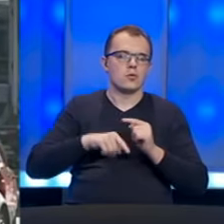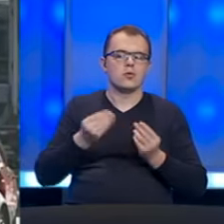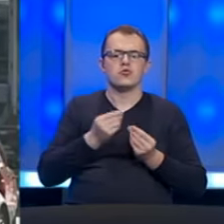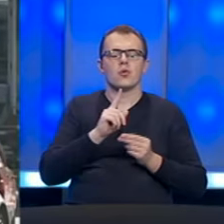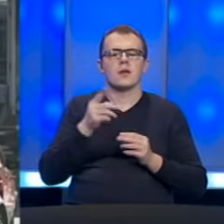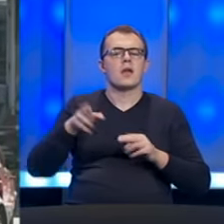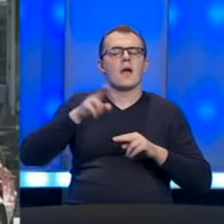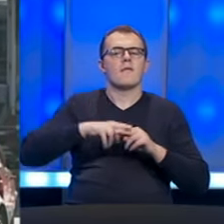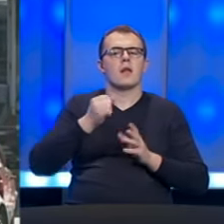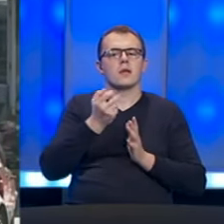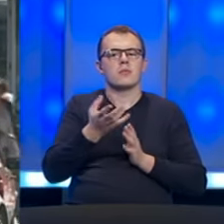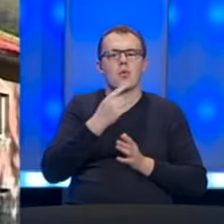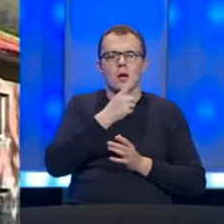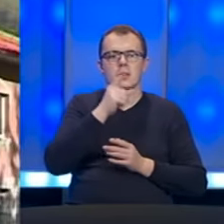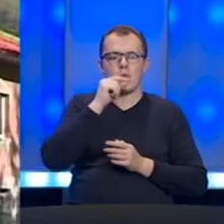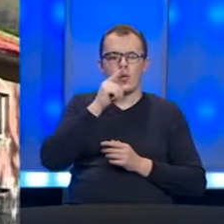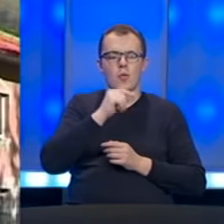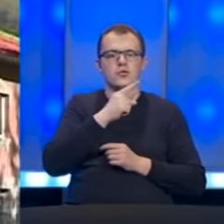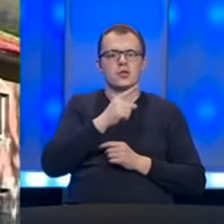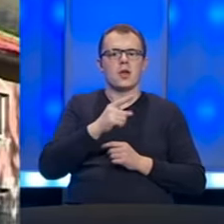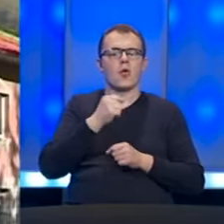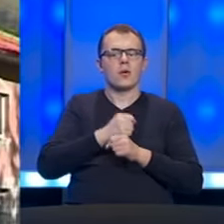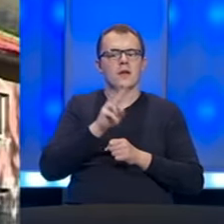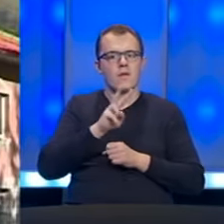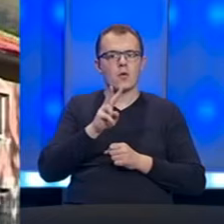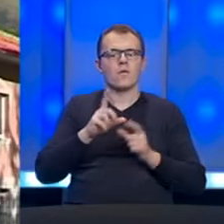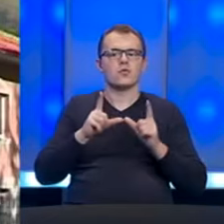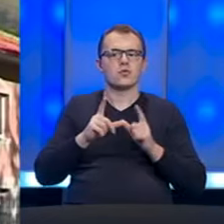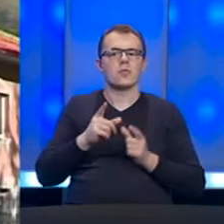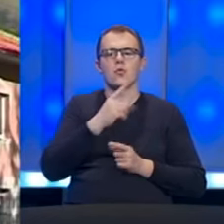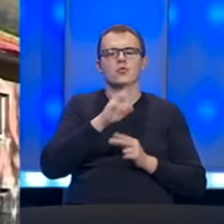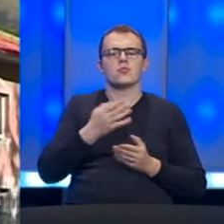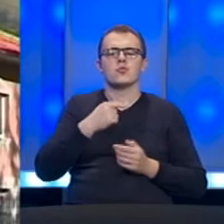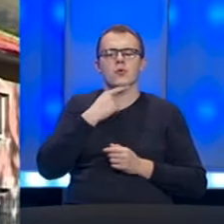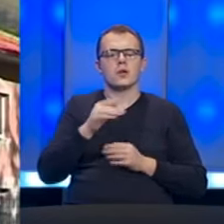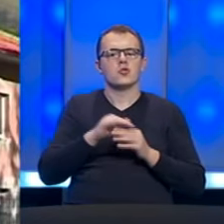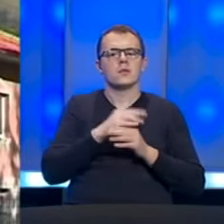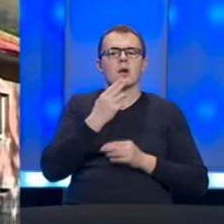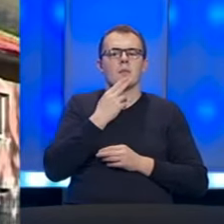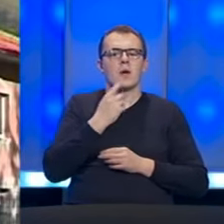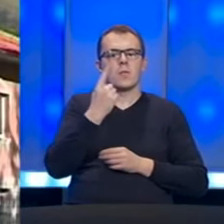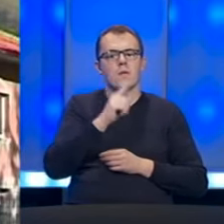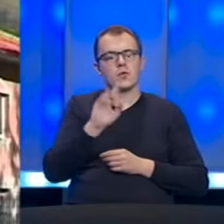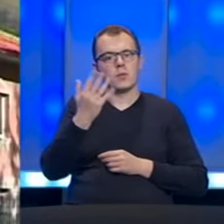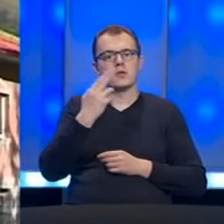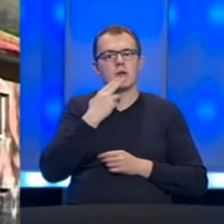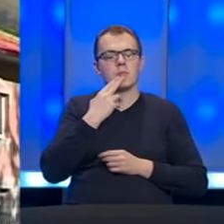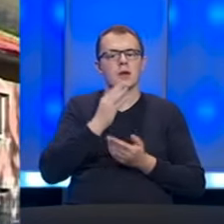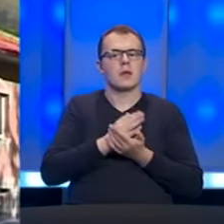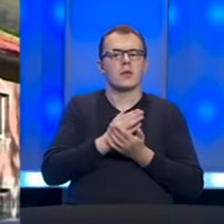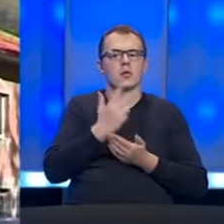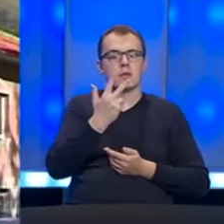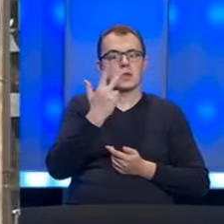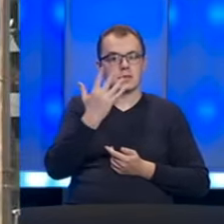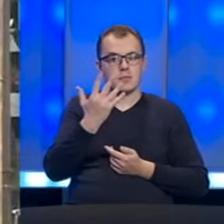pitanju općina Gornji Vakuf Uskoplje. Ono što možemo reći da je u mjesecu aprilu, znači od 1. do 15. aprila, bilo